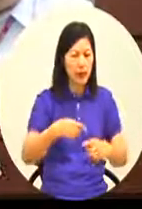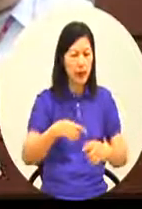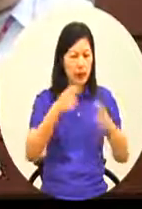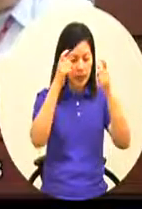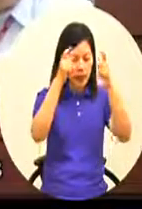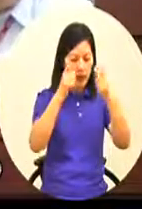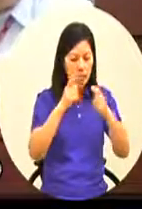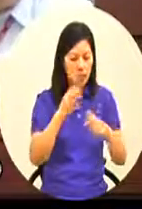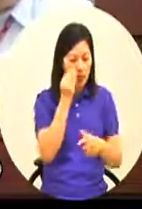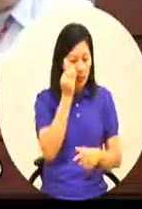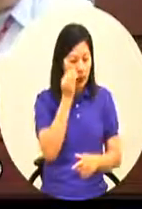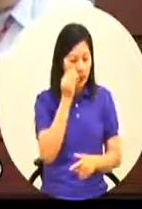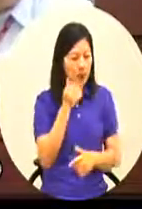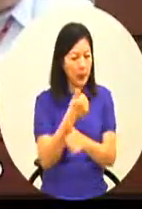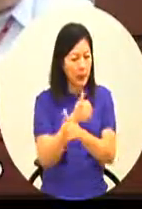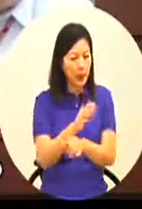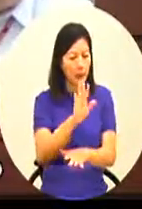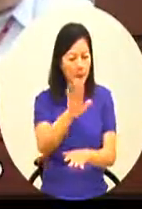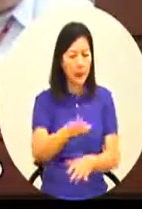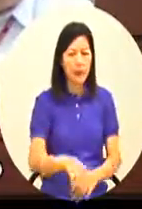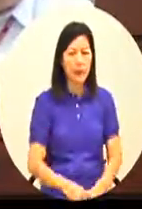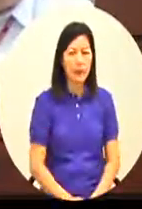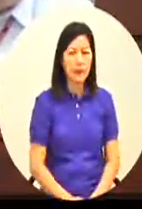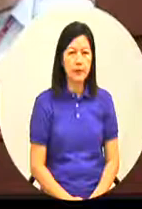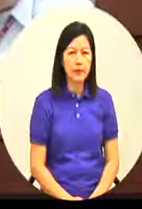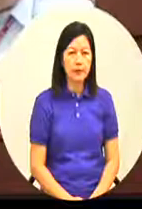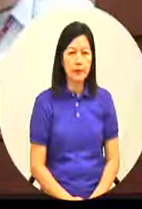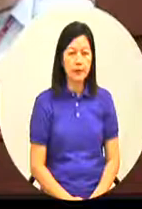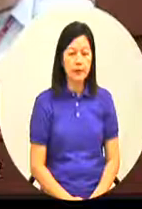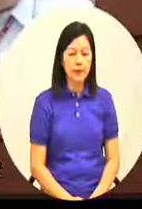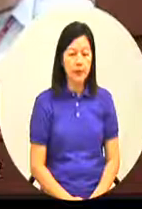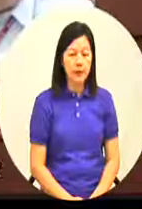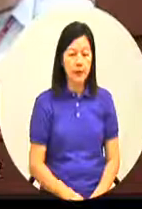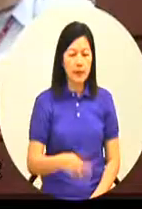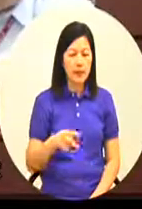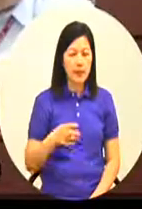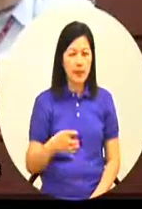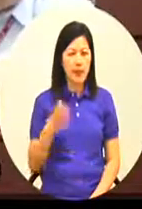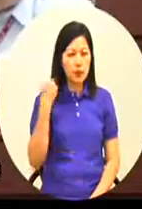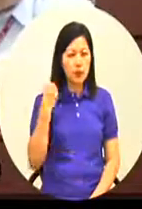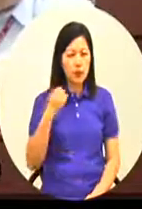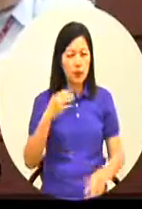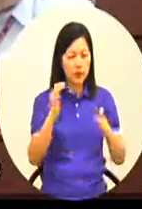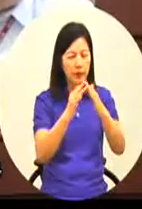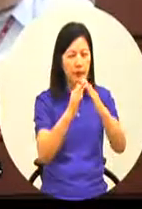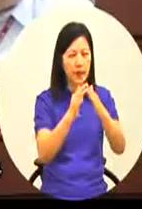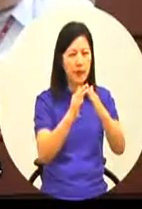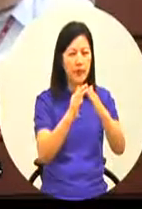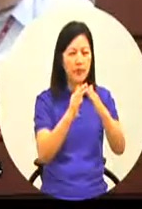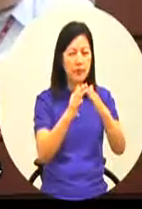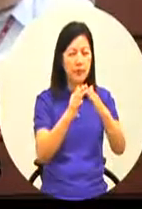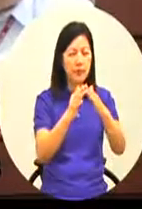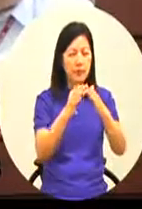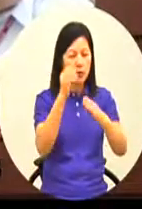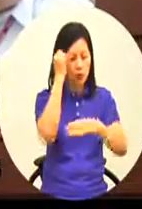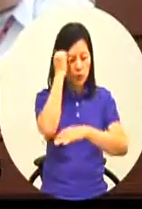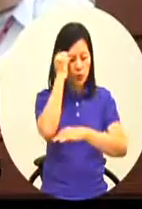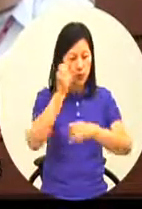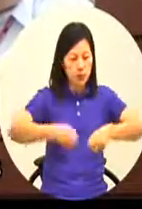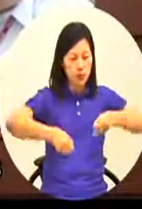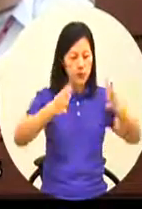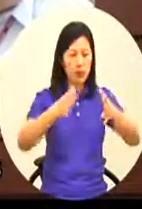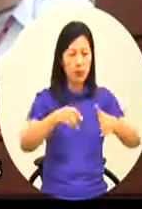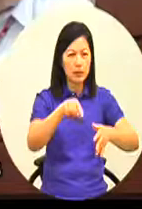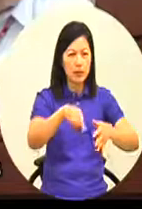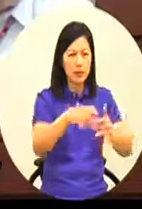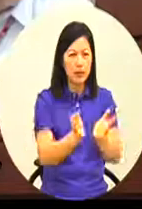观摩考察。那针对高云提到那个所谓的老屋的部分，就是老的住宅大楼这个部分，